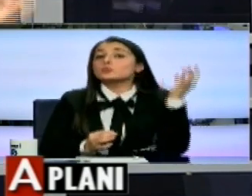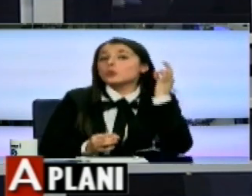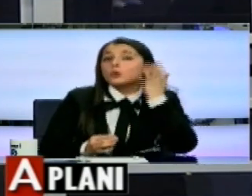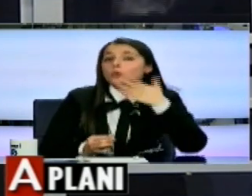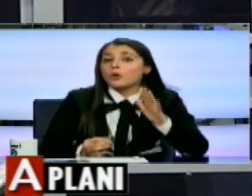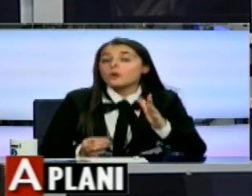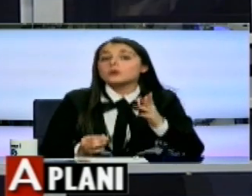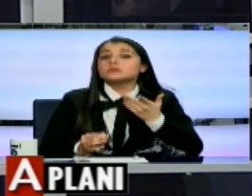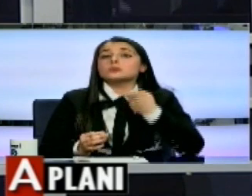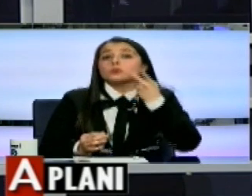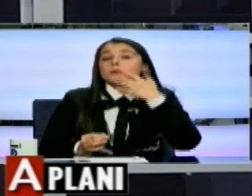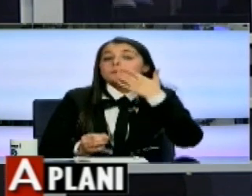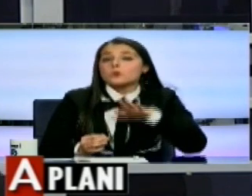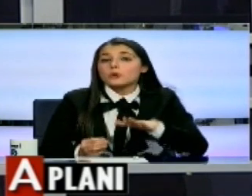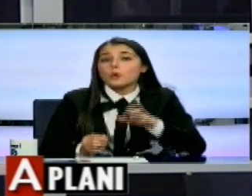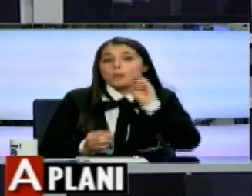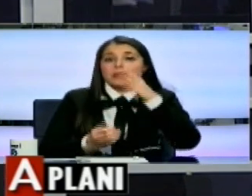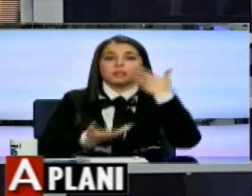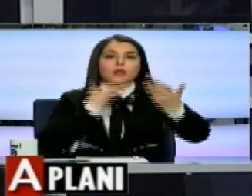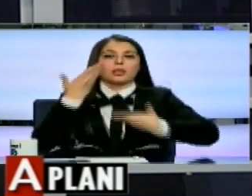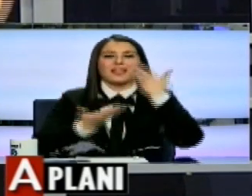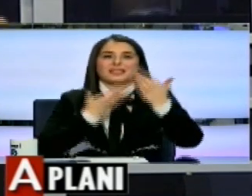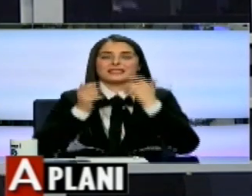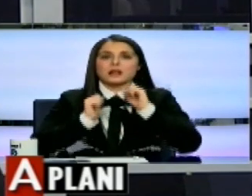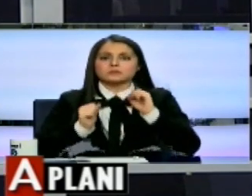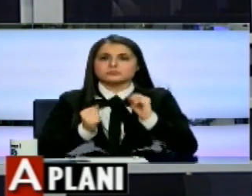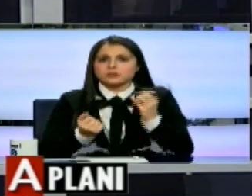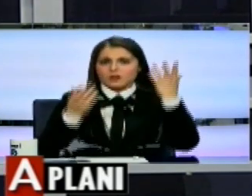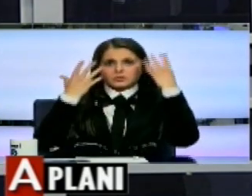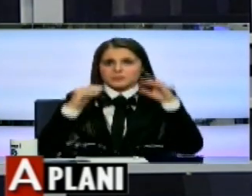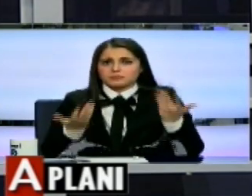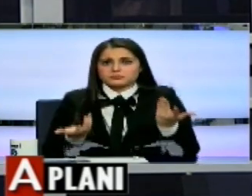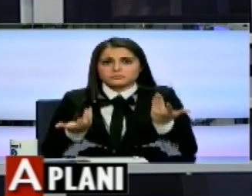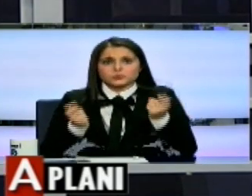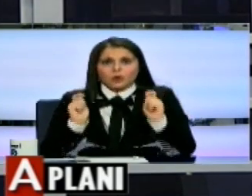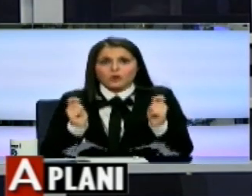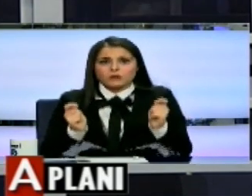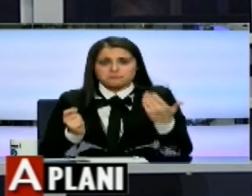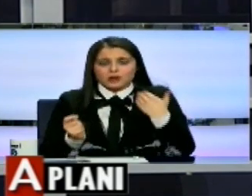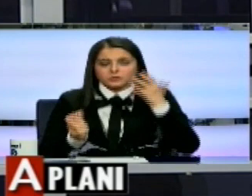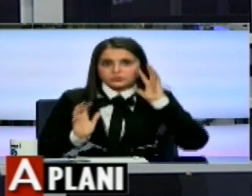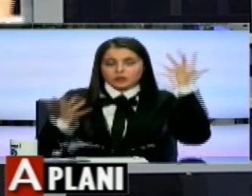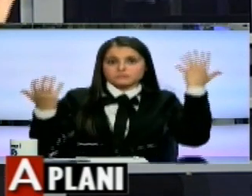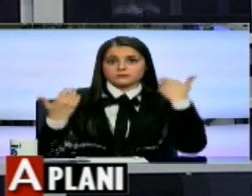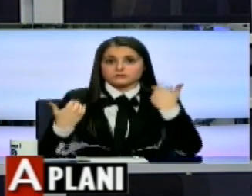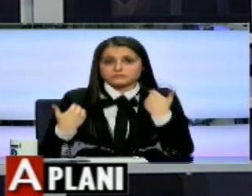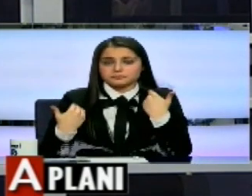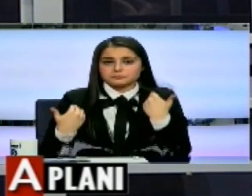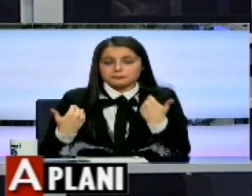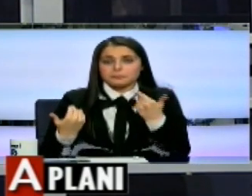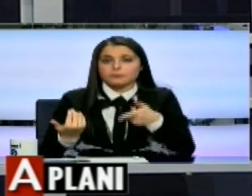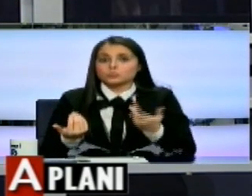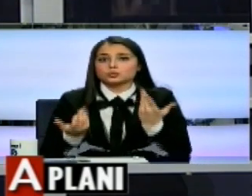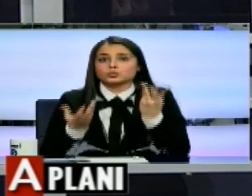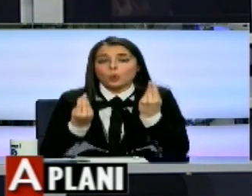ve öğretmenimiz ders anlatıyor. Bunların nasıl anlamasını bekliyoruz? Ben hayretler içerisinde kaldım. Gerçekten